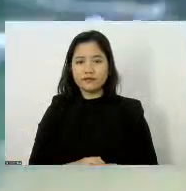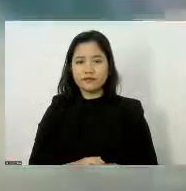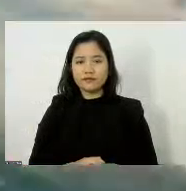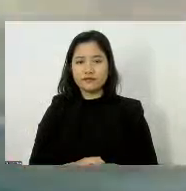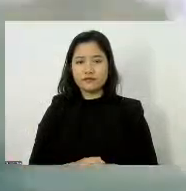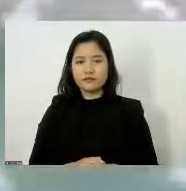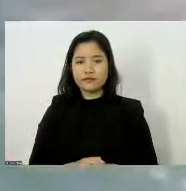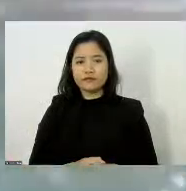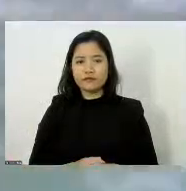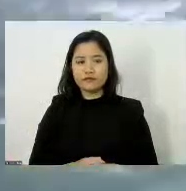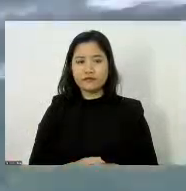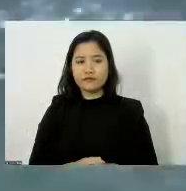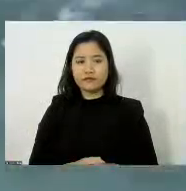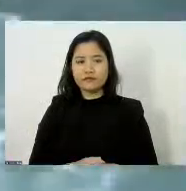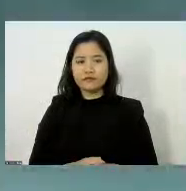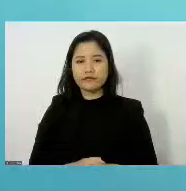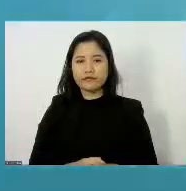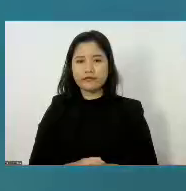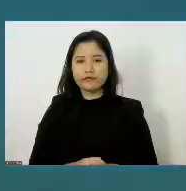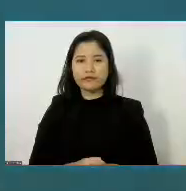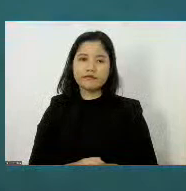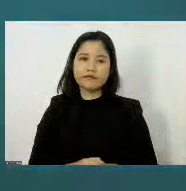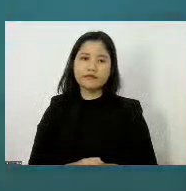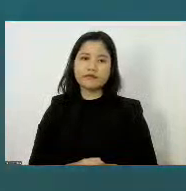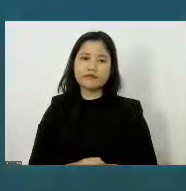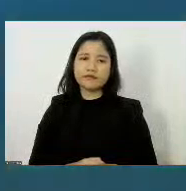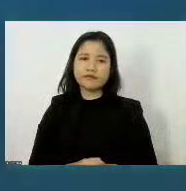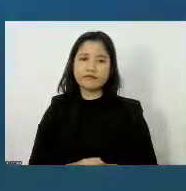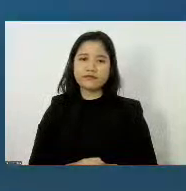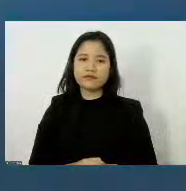ya hai